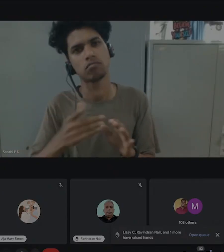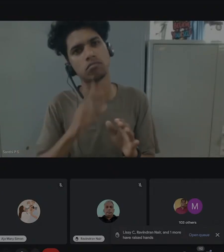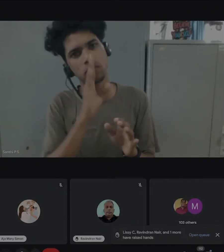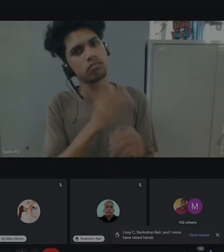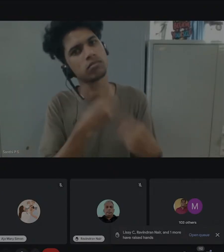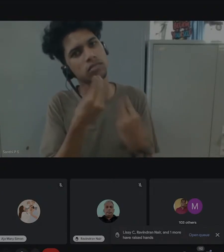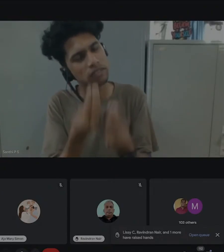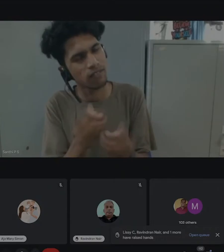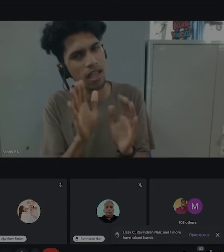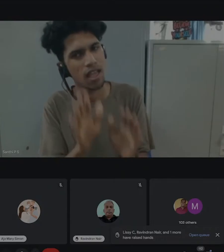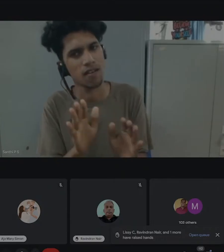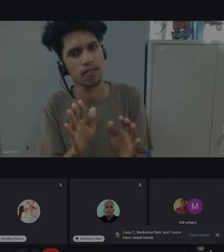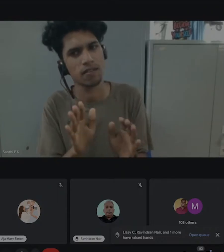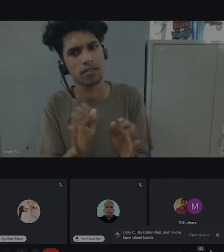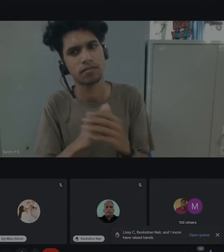കൊടുക്കുന്നുണ്ടെങ്കിൽ പോലും